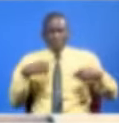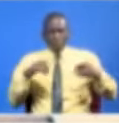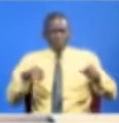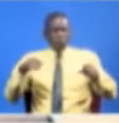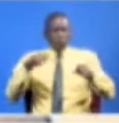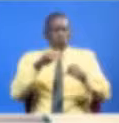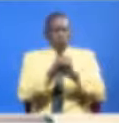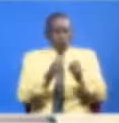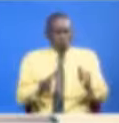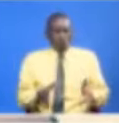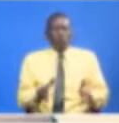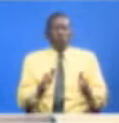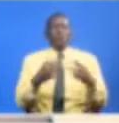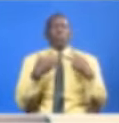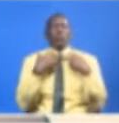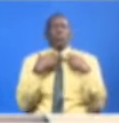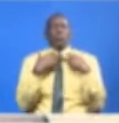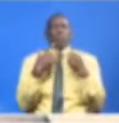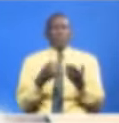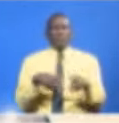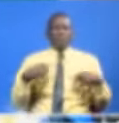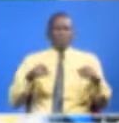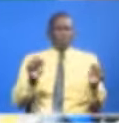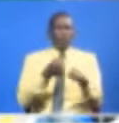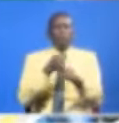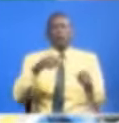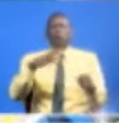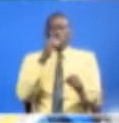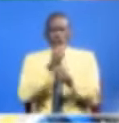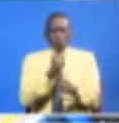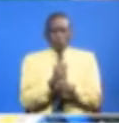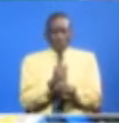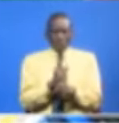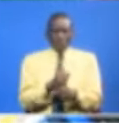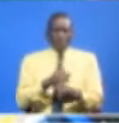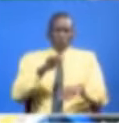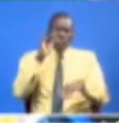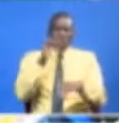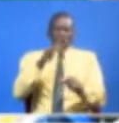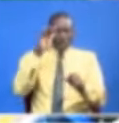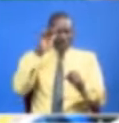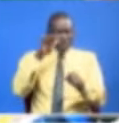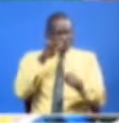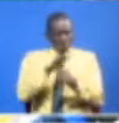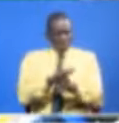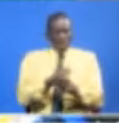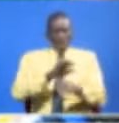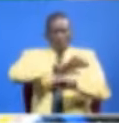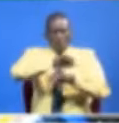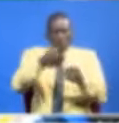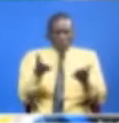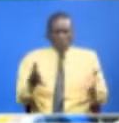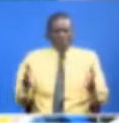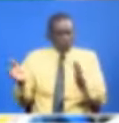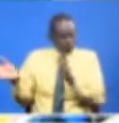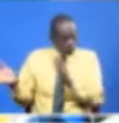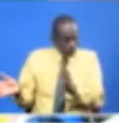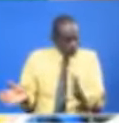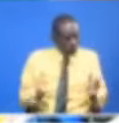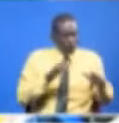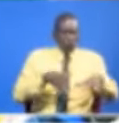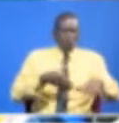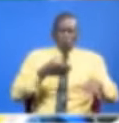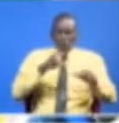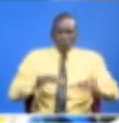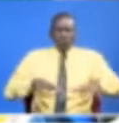barabara, wamefungiwa, watu hawezi toka kwenda kazi. Eneo tumeathirika vibaya sana, vitu zetu zimeenda, yani tumepoteza mali